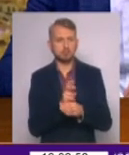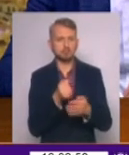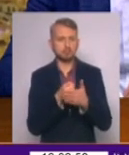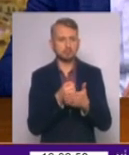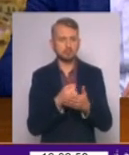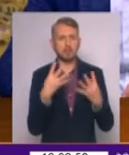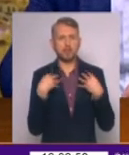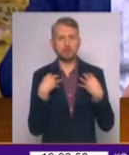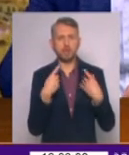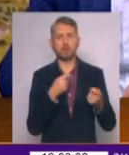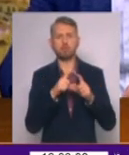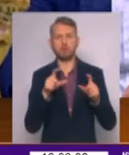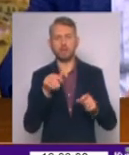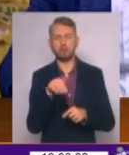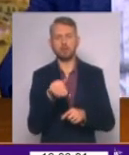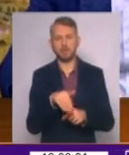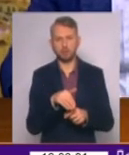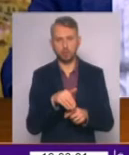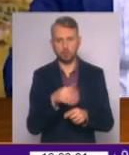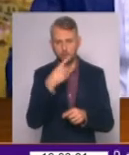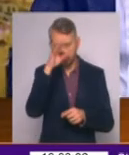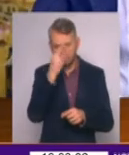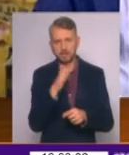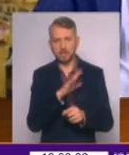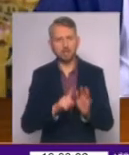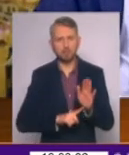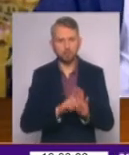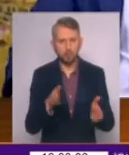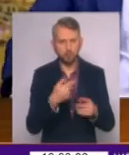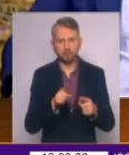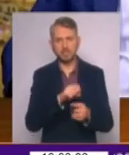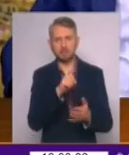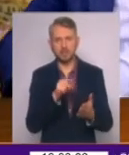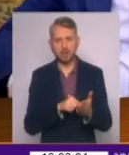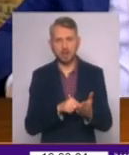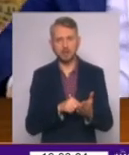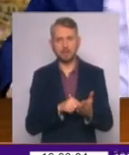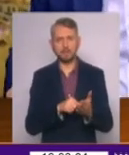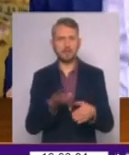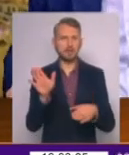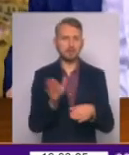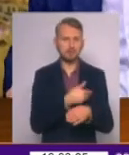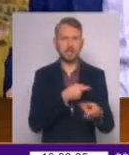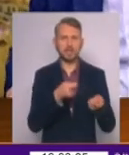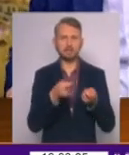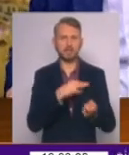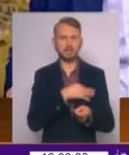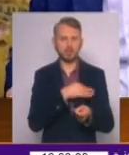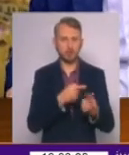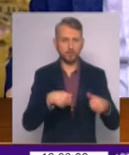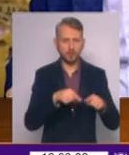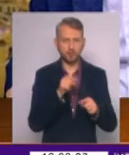управління Подільської поліції, скільки не порушували це питання, знімали керівників слідчого відділу на